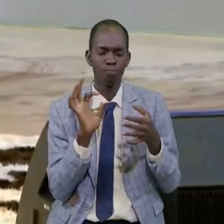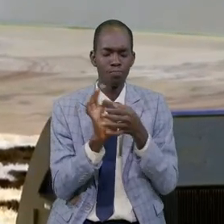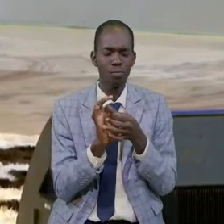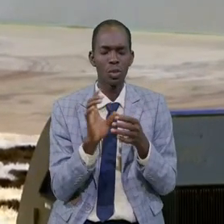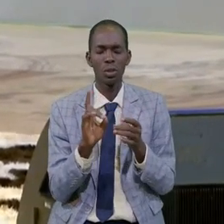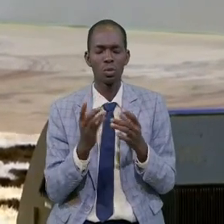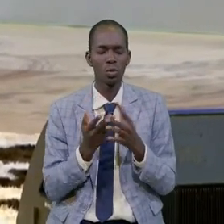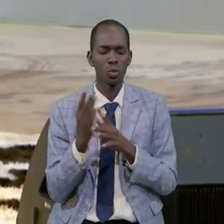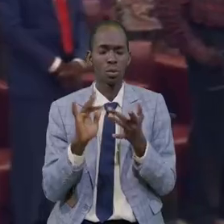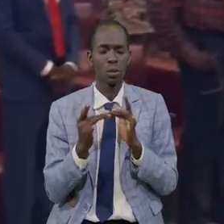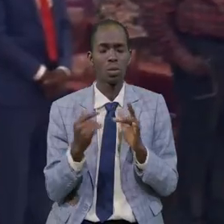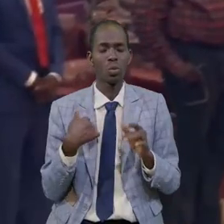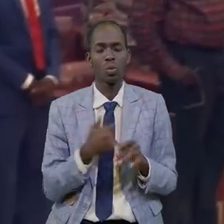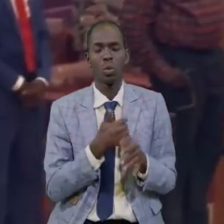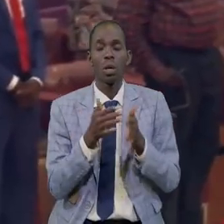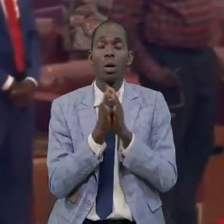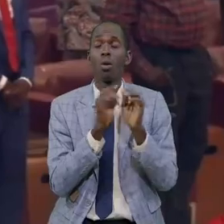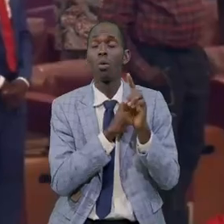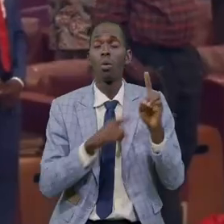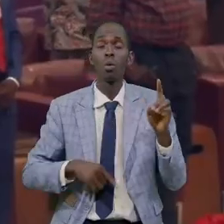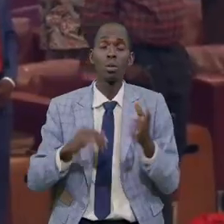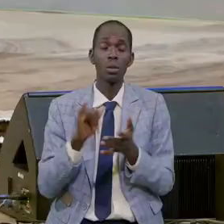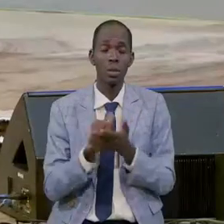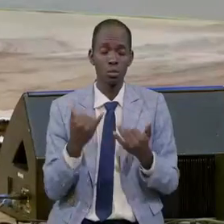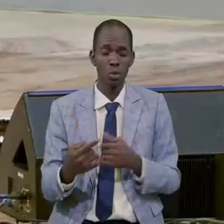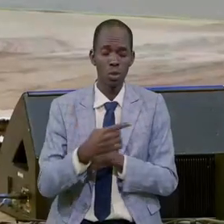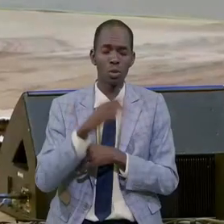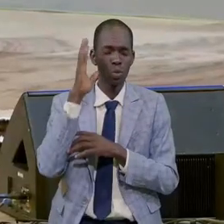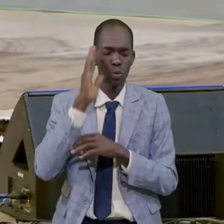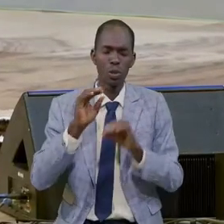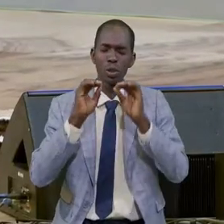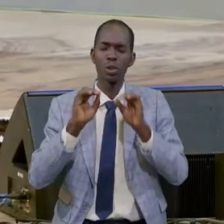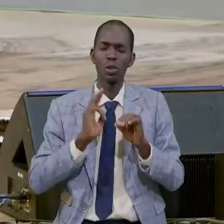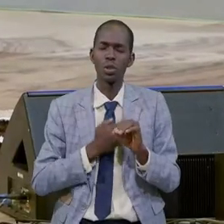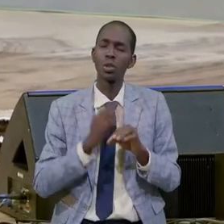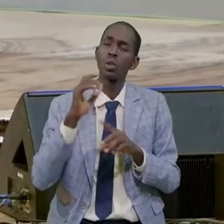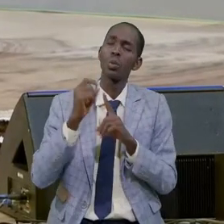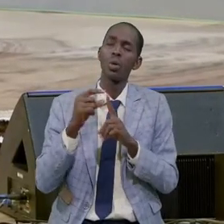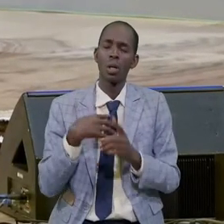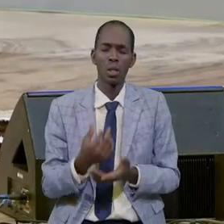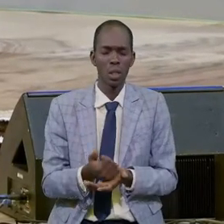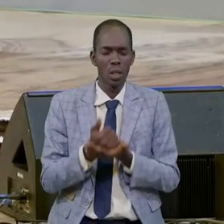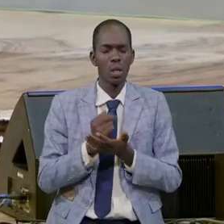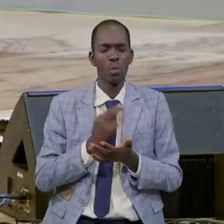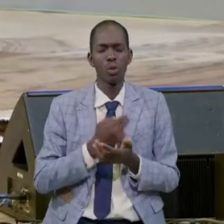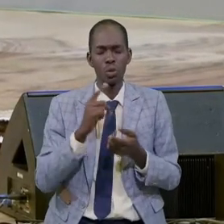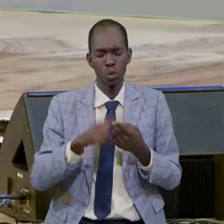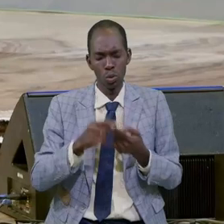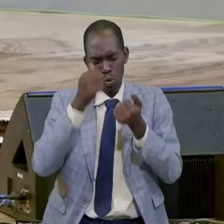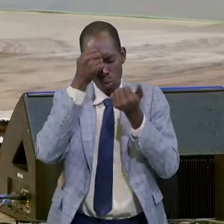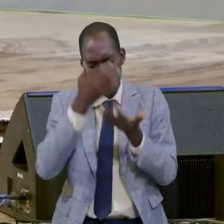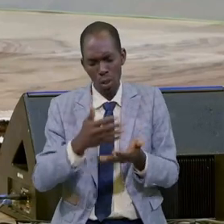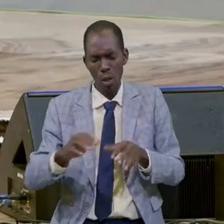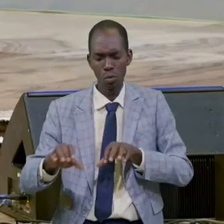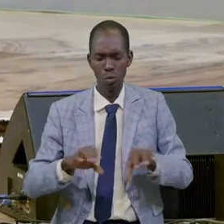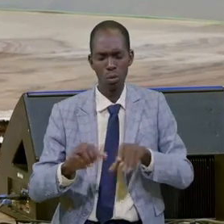Nous demandons, Seigneur, qu'aujourd'hui, que tu nous illumines et que tu nous aides à être les